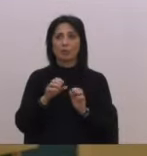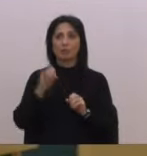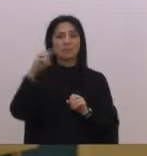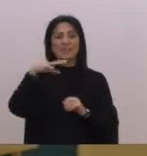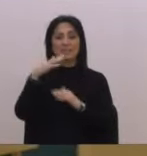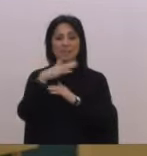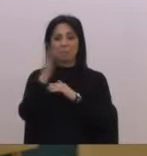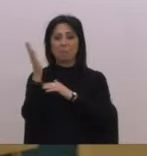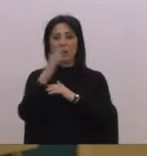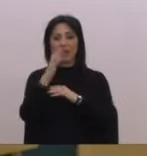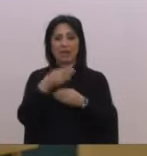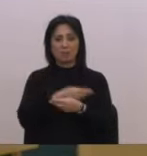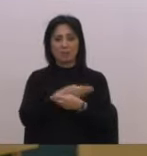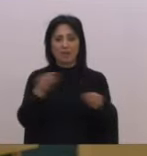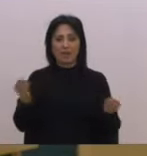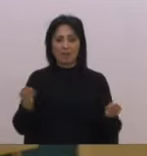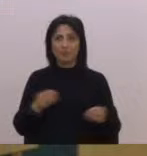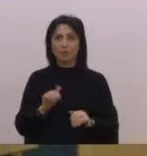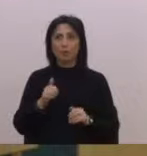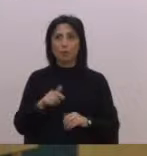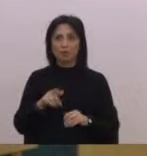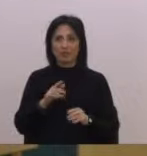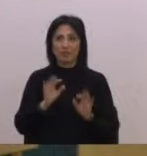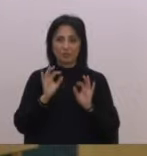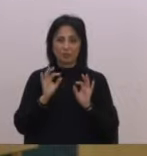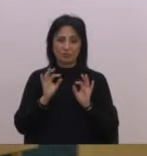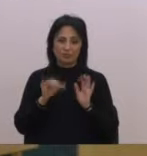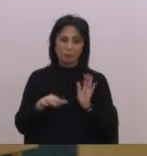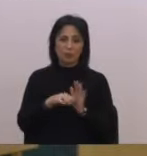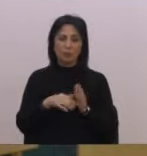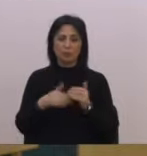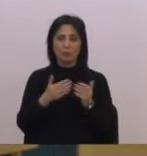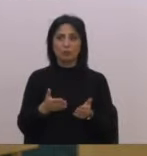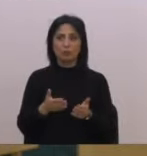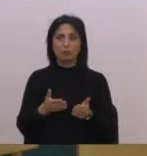მზის პანელების დარიგებით. Როგორც ათადარიგო, ასე ვთქვათ,